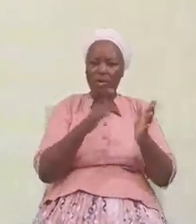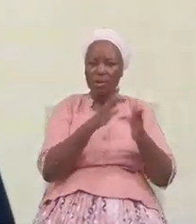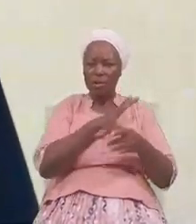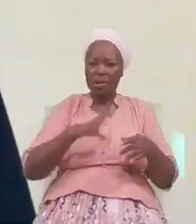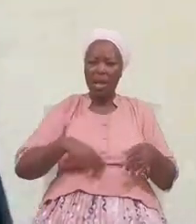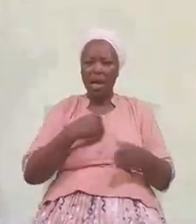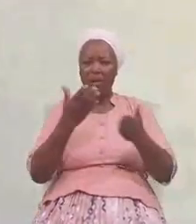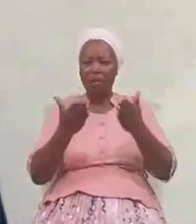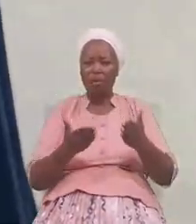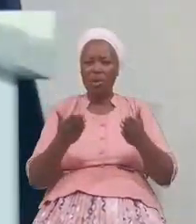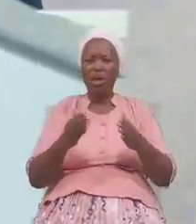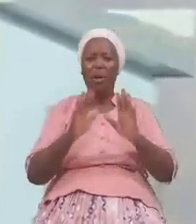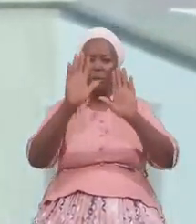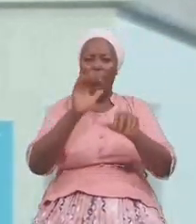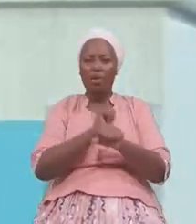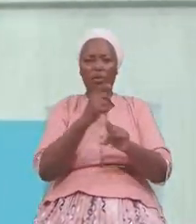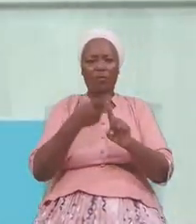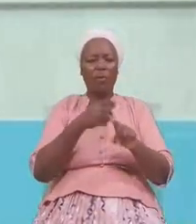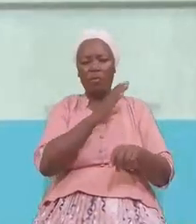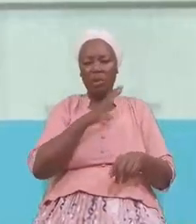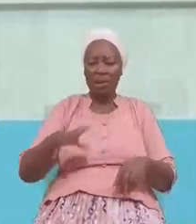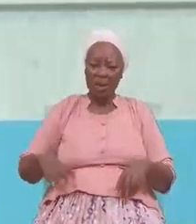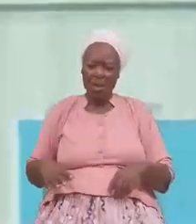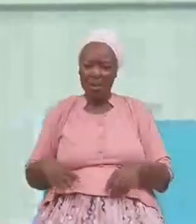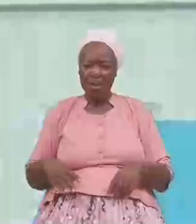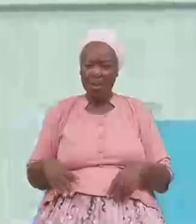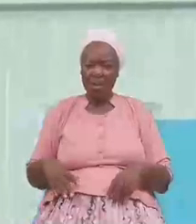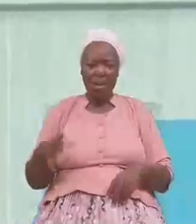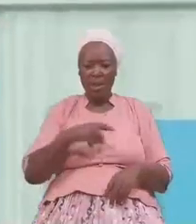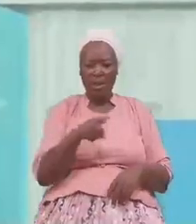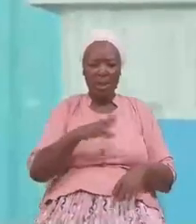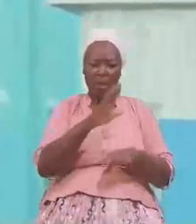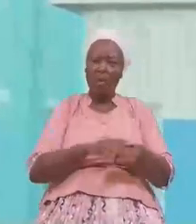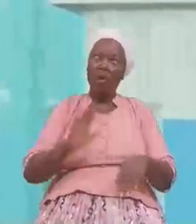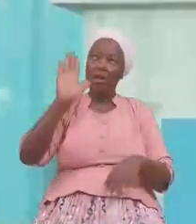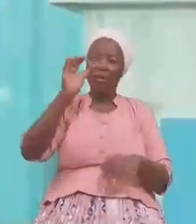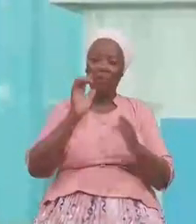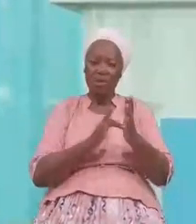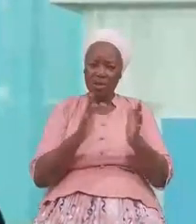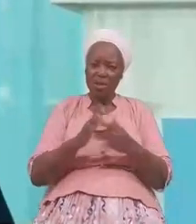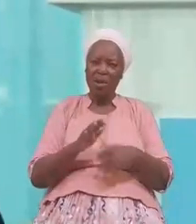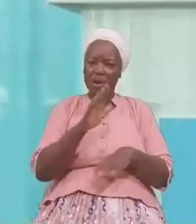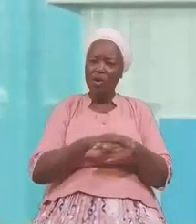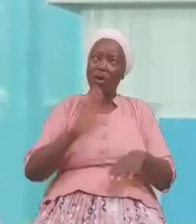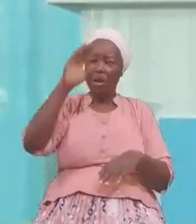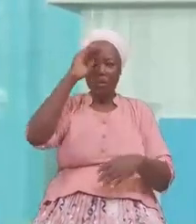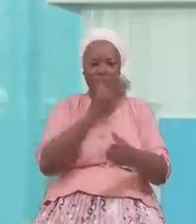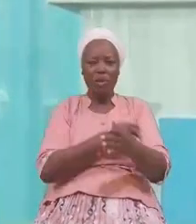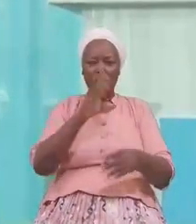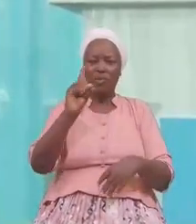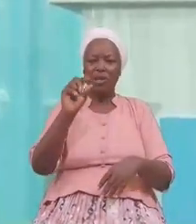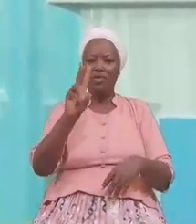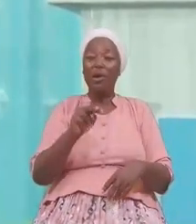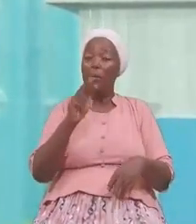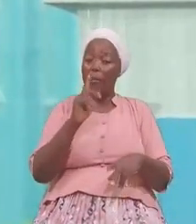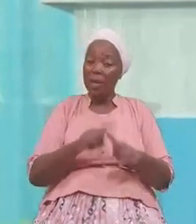des miracles de la part de Christ, ils l'ont appelé Jésus, ils l'ont appelé fils de David, mais enfin, ils l'ont